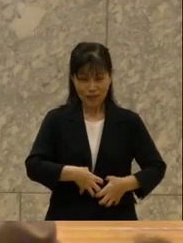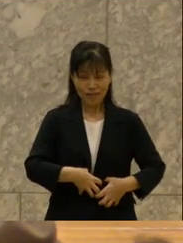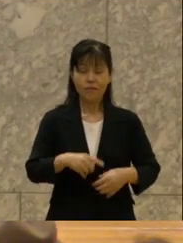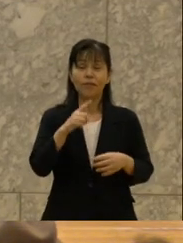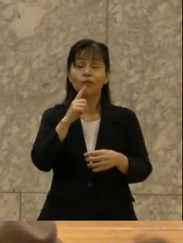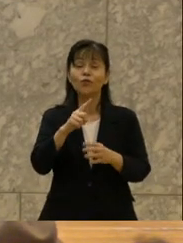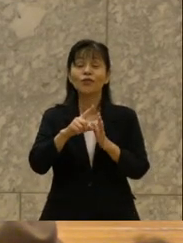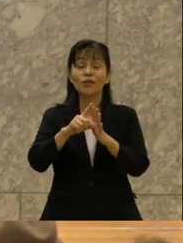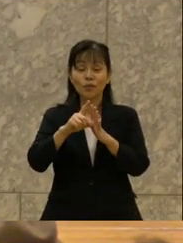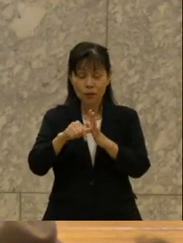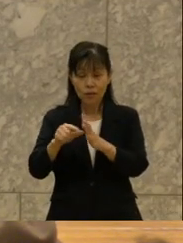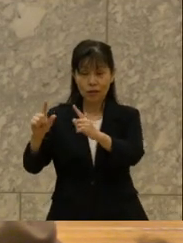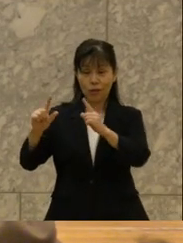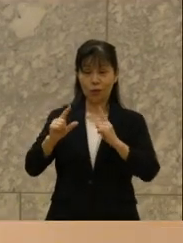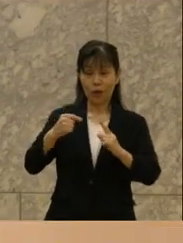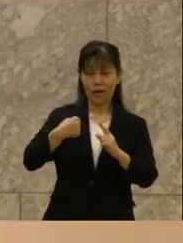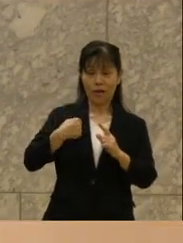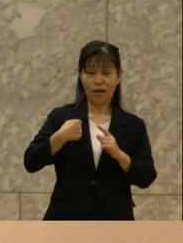水